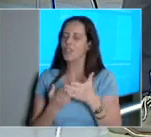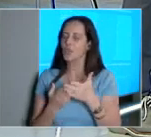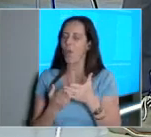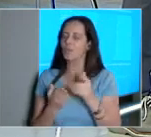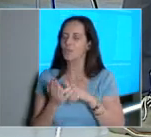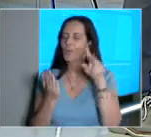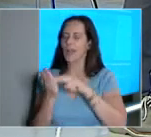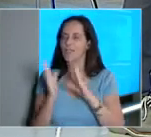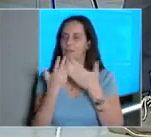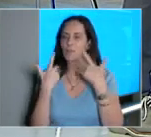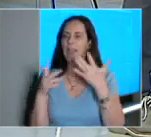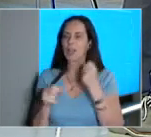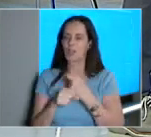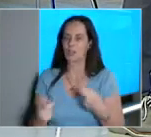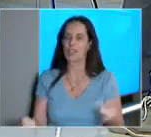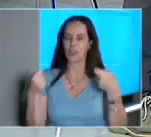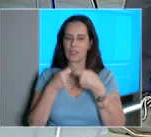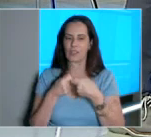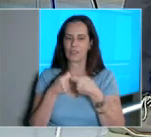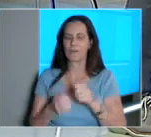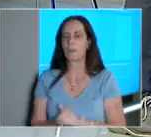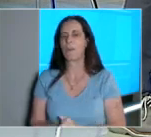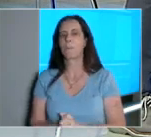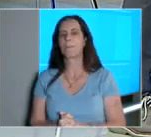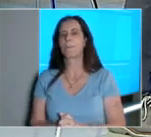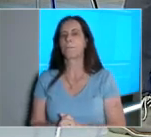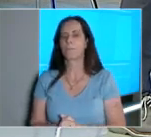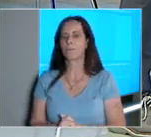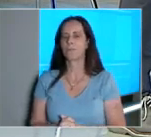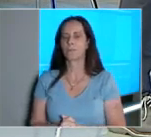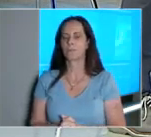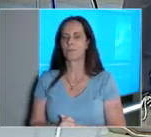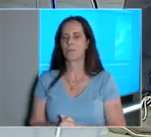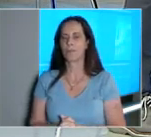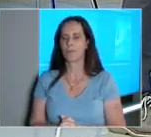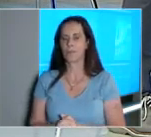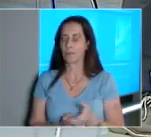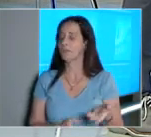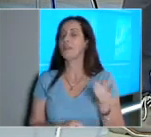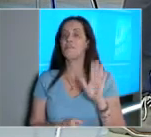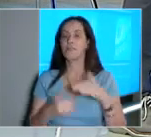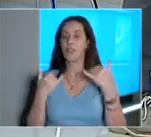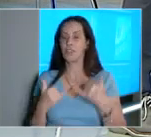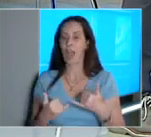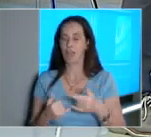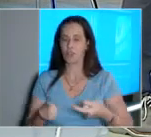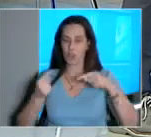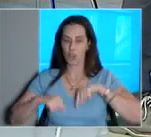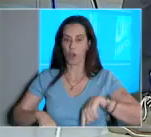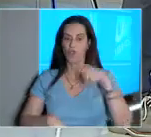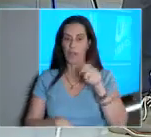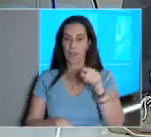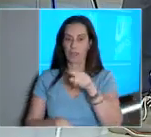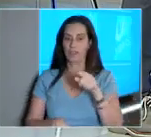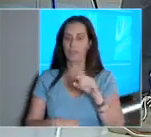ספרים שיסבירו לו איך לעשות זוגיות טובה יותר. כן. ומזוגיות אחת לזוגיות שנייה. יולי אדלשטיין, יושב ראש